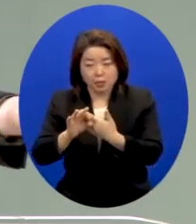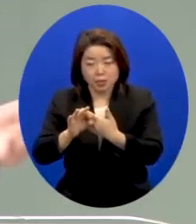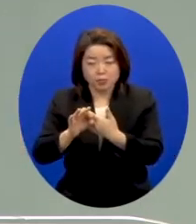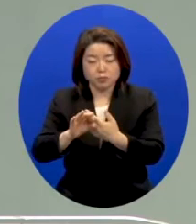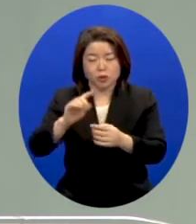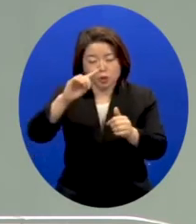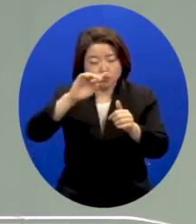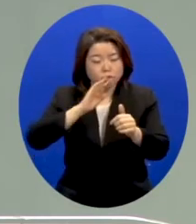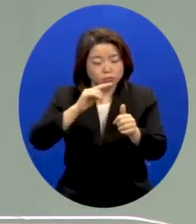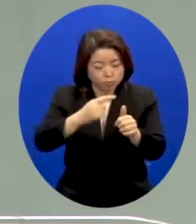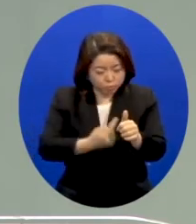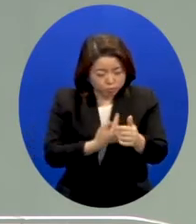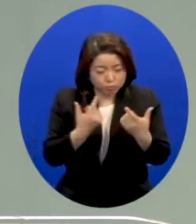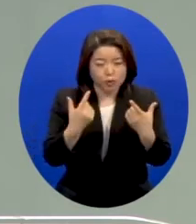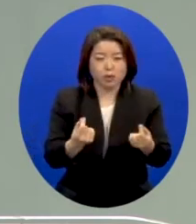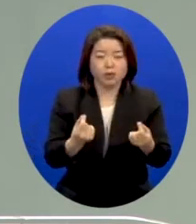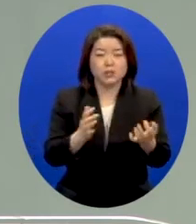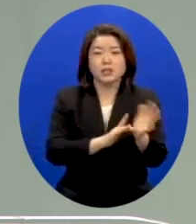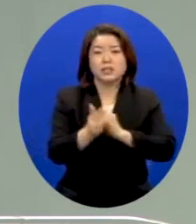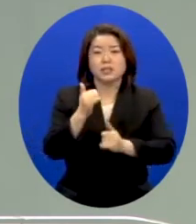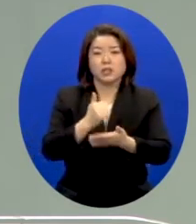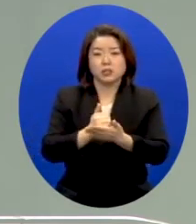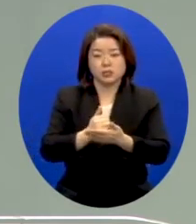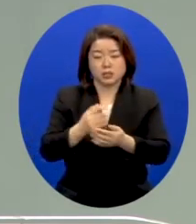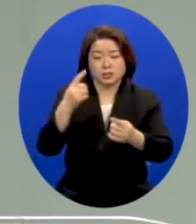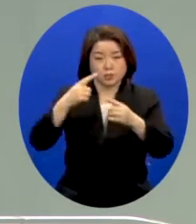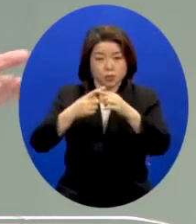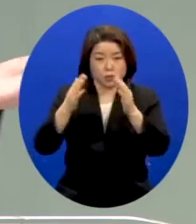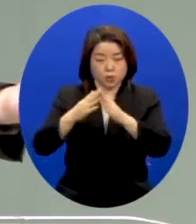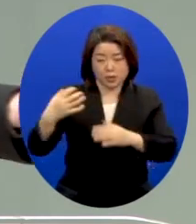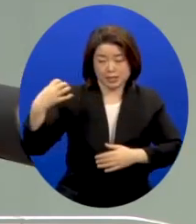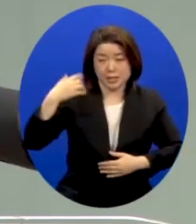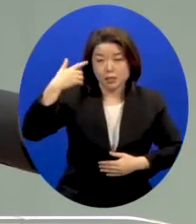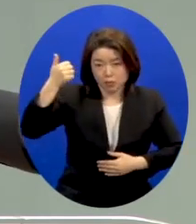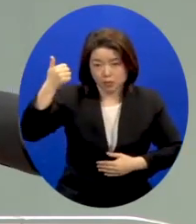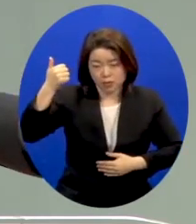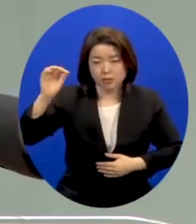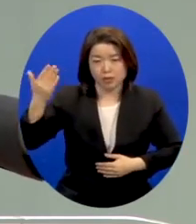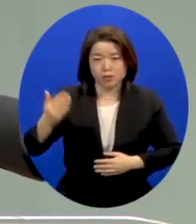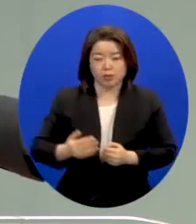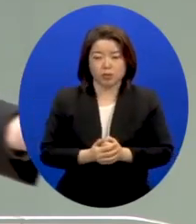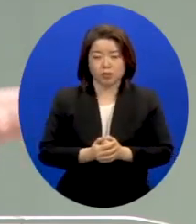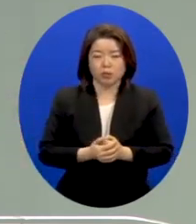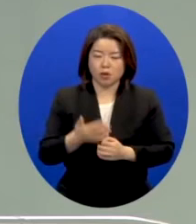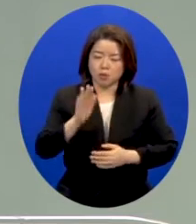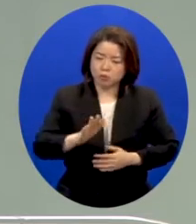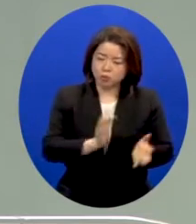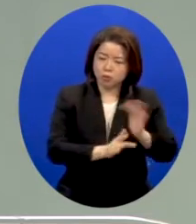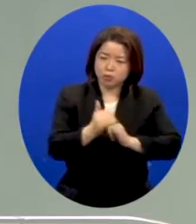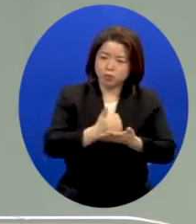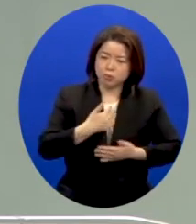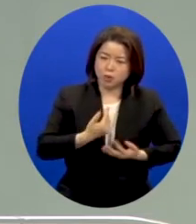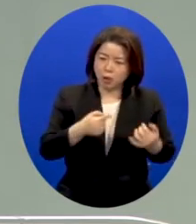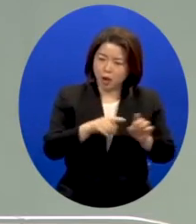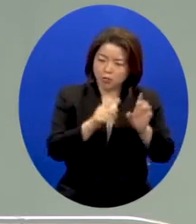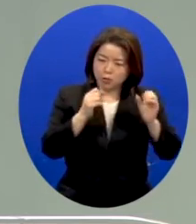담임 목사님이 되신 거죠 예수님이 진짜 우리와 함께 계시는 지 잘 모르겠어요 보이지 않으십니까 니